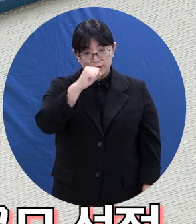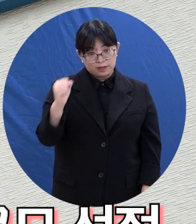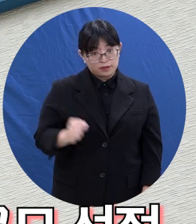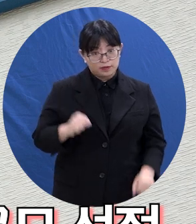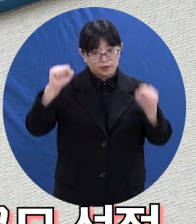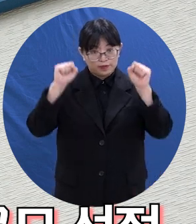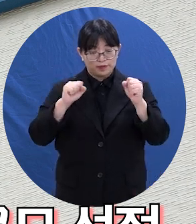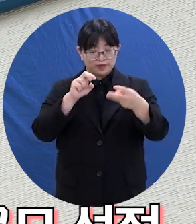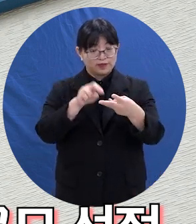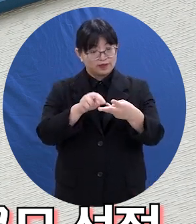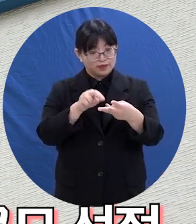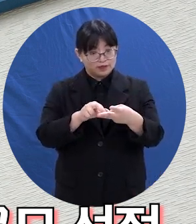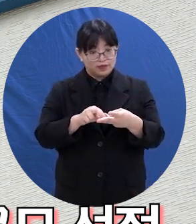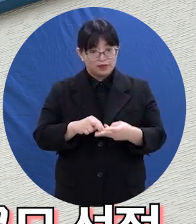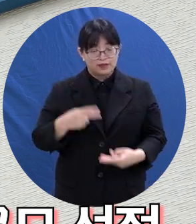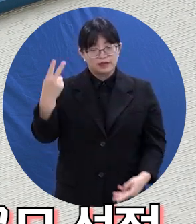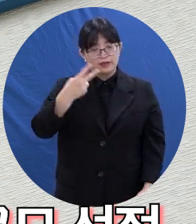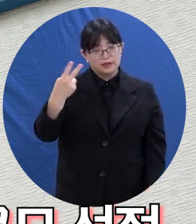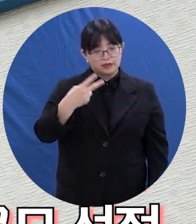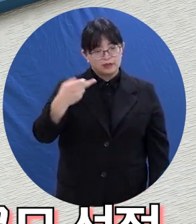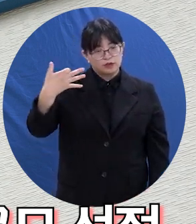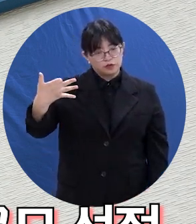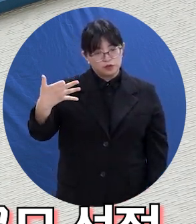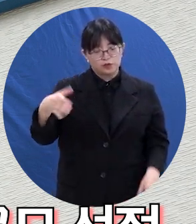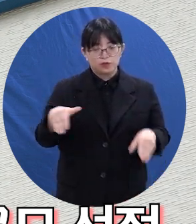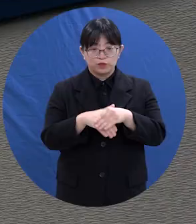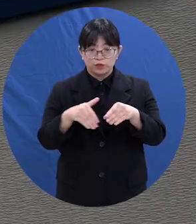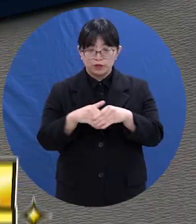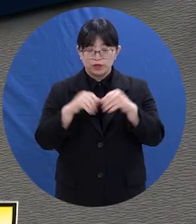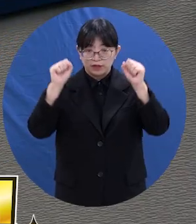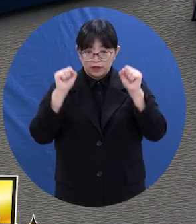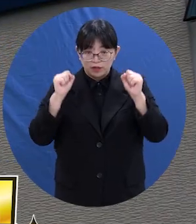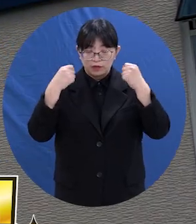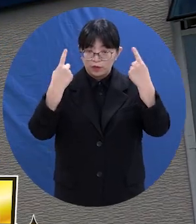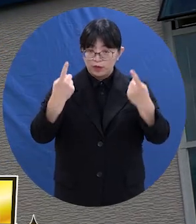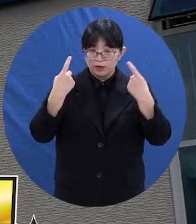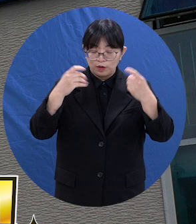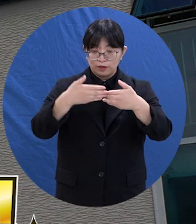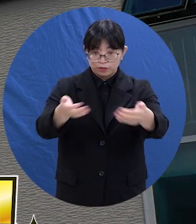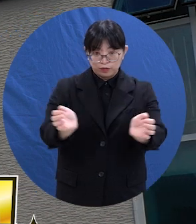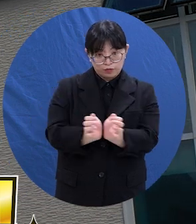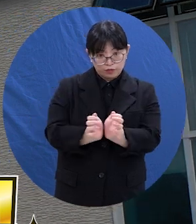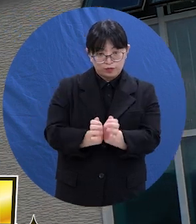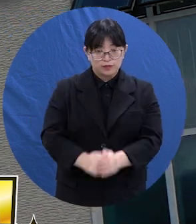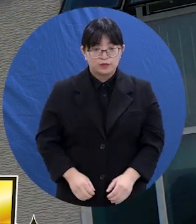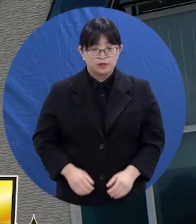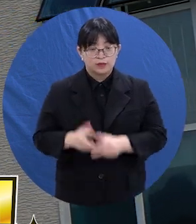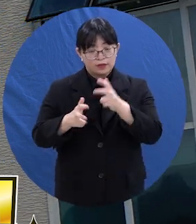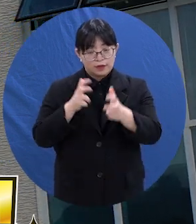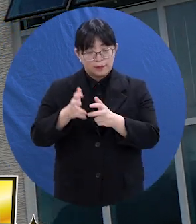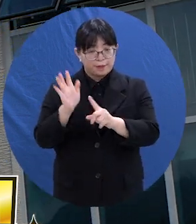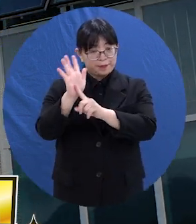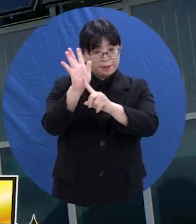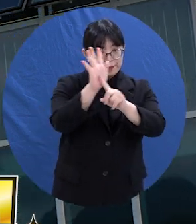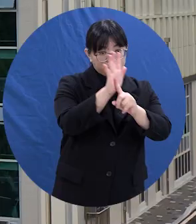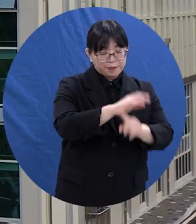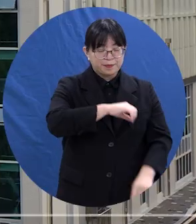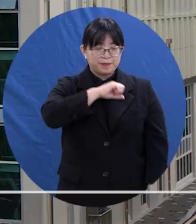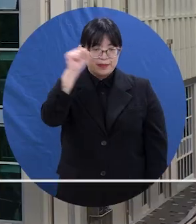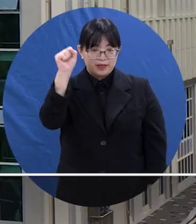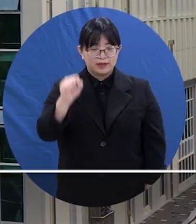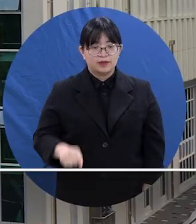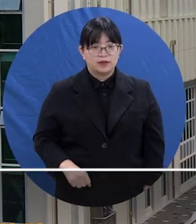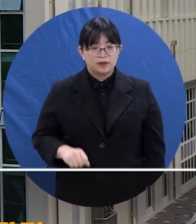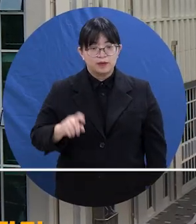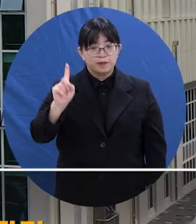문화체육관광부의 생활체육시설 확충 지원사업 공모에 선정되면서 총 사업비 약 142억 원을 투입하며